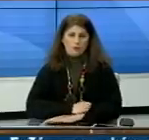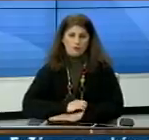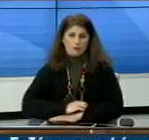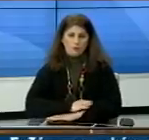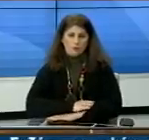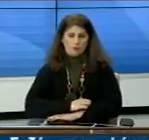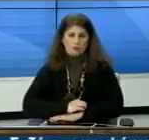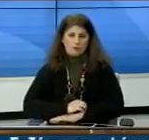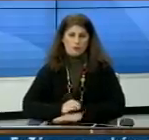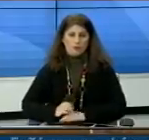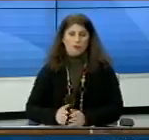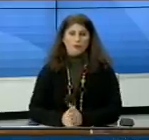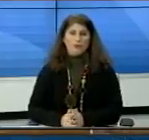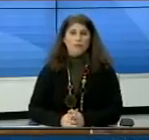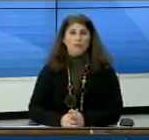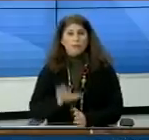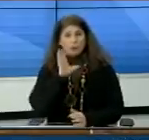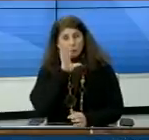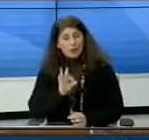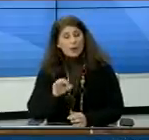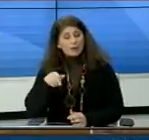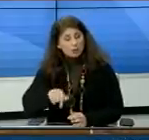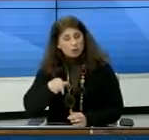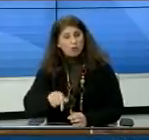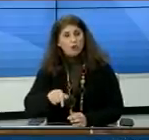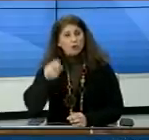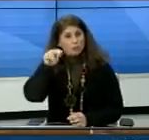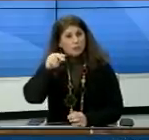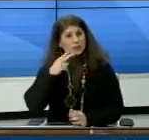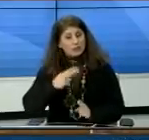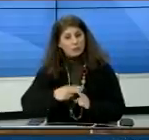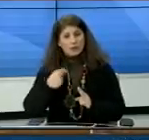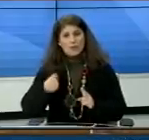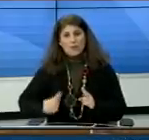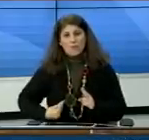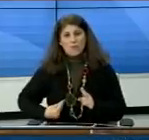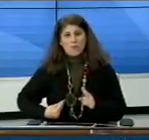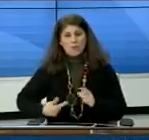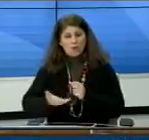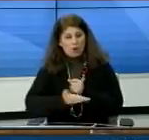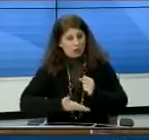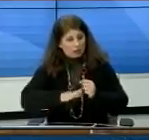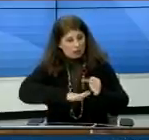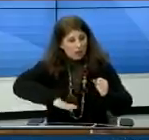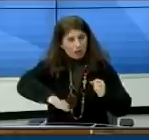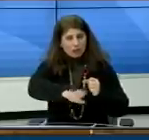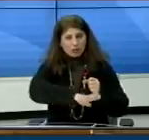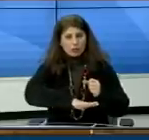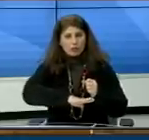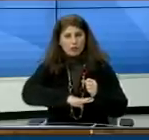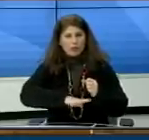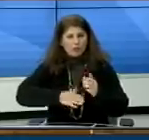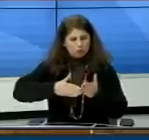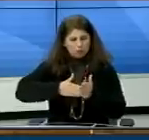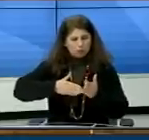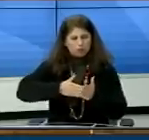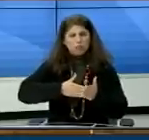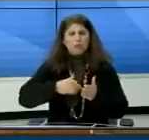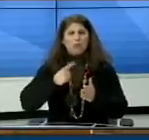πράγματι, τώρα πια αξιοποιούνται σημαντικές δημόσιες εκτάσεις που σκόνταφταν επί